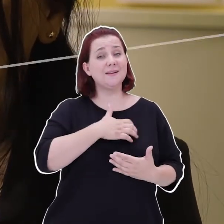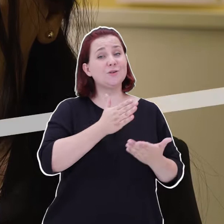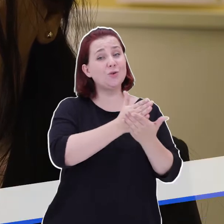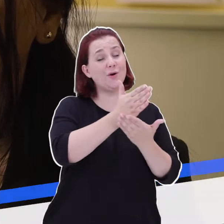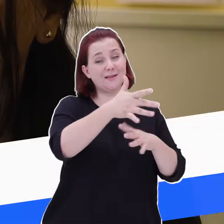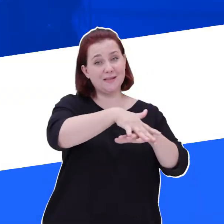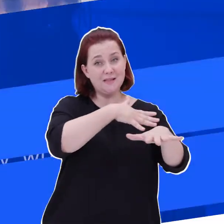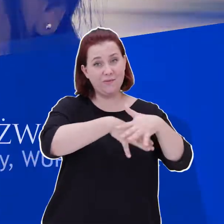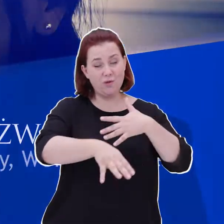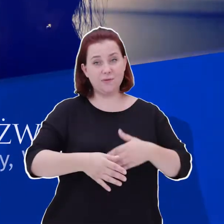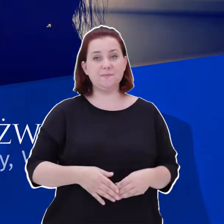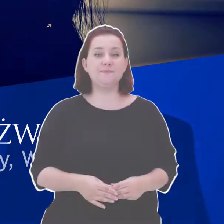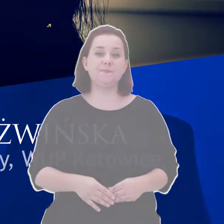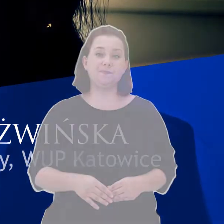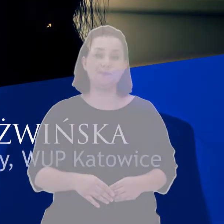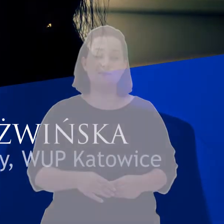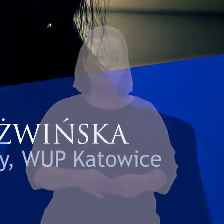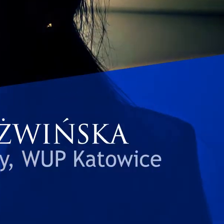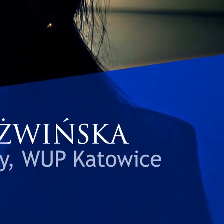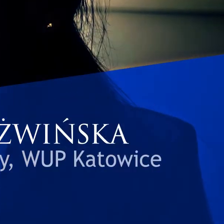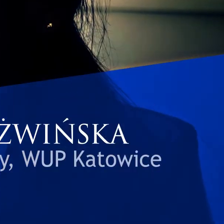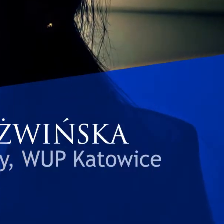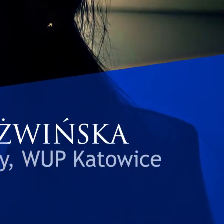doradcy zawodowego.